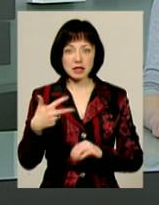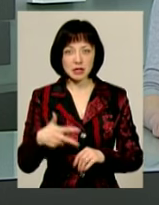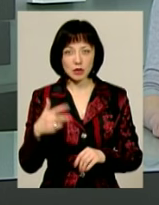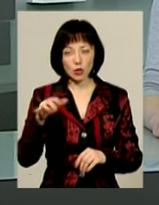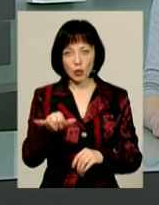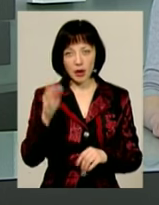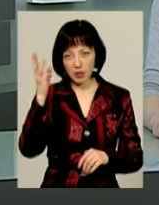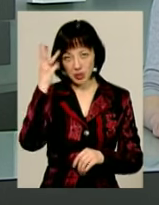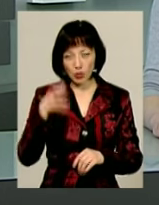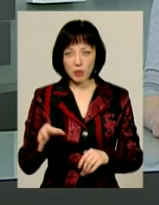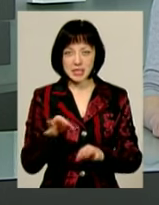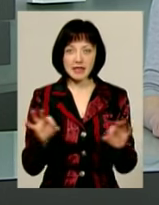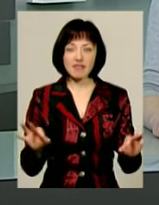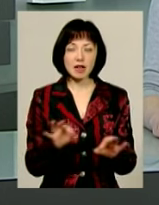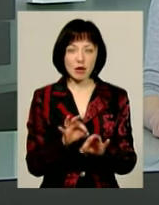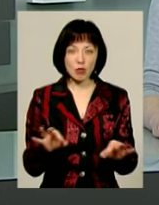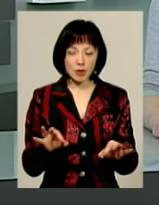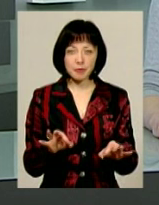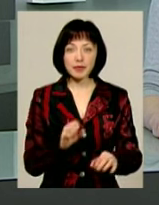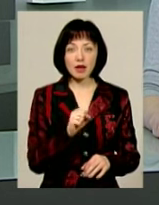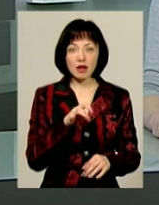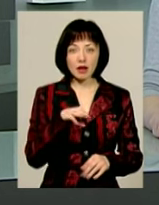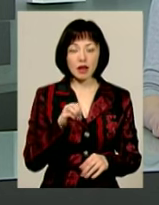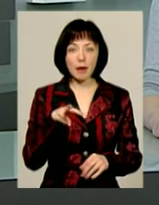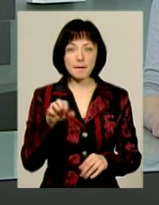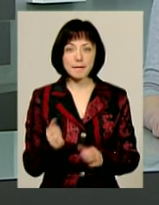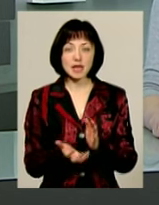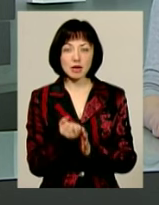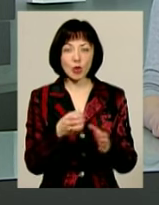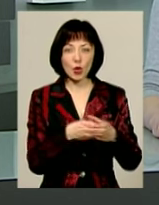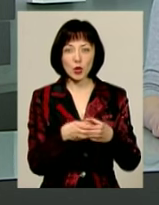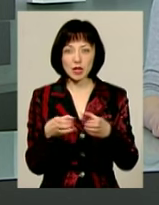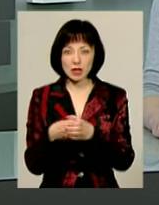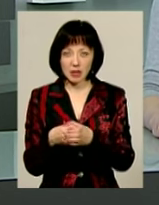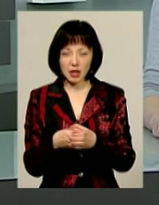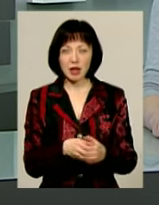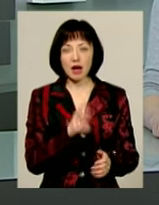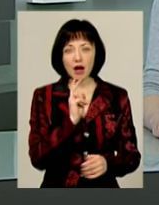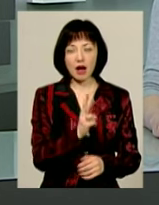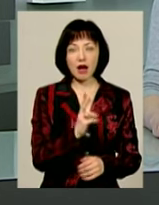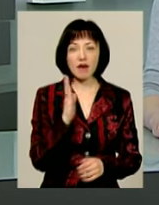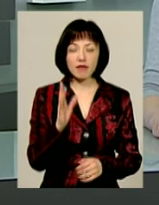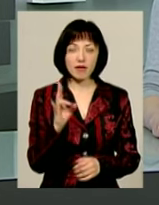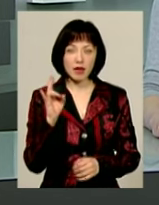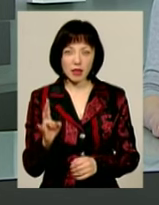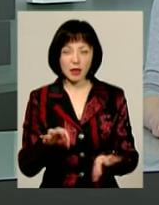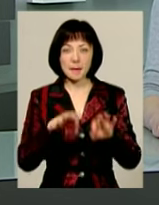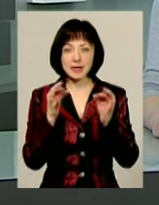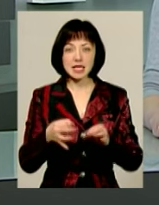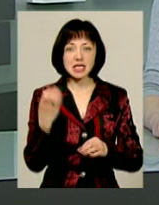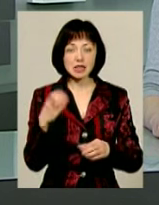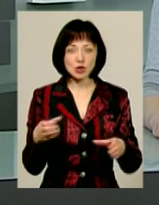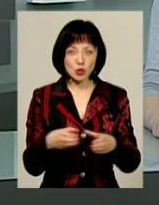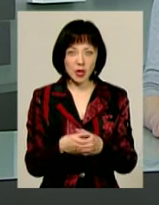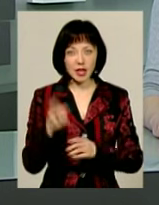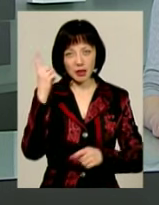у Хмельницькій обласній філармонії. Артема підтримають гурти «Моторола», «Станза», команда КВК «Отдыхаем вместе», мистецька сотня «Гайдамаки»